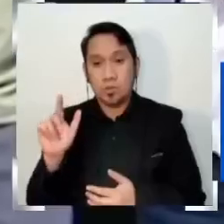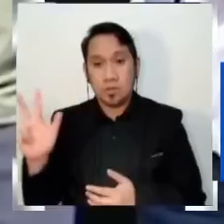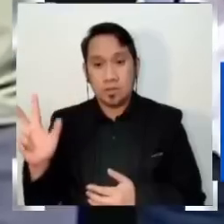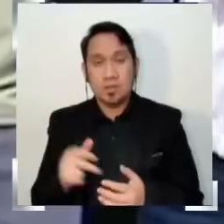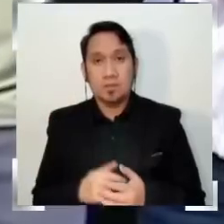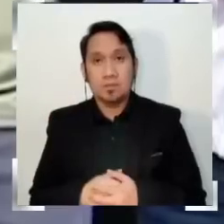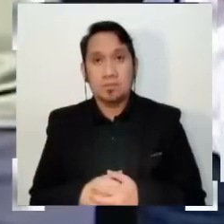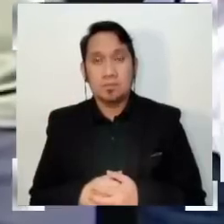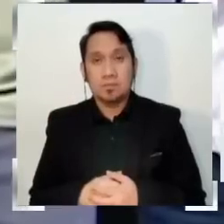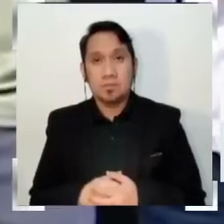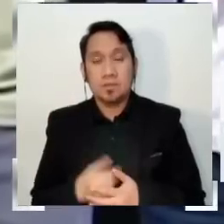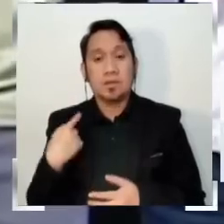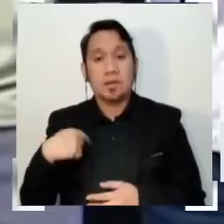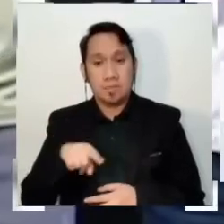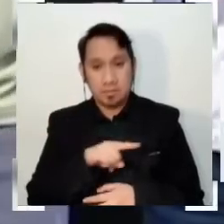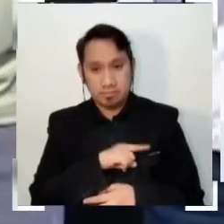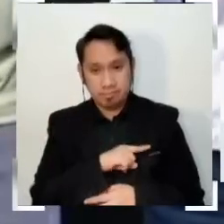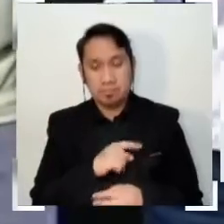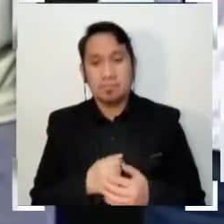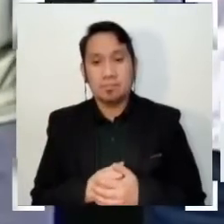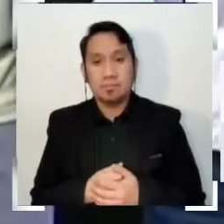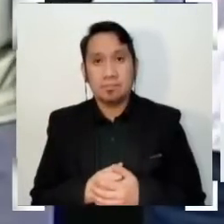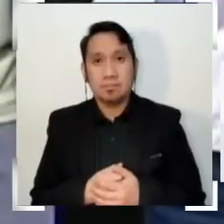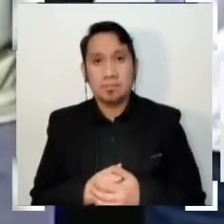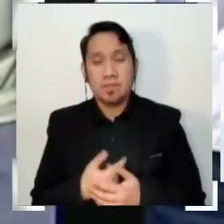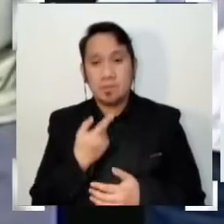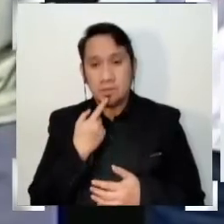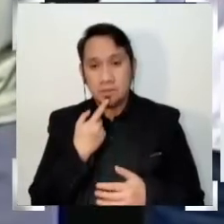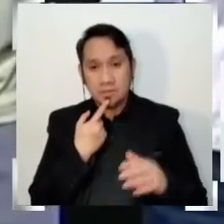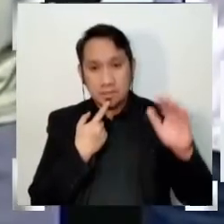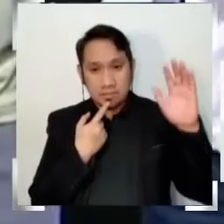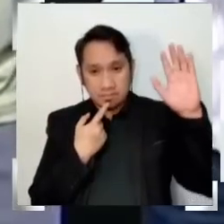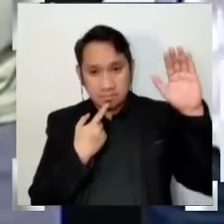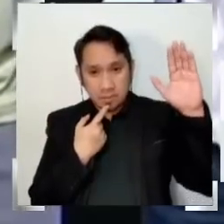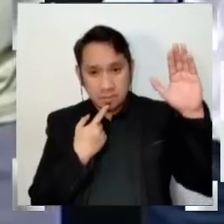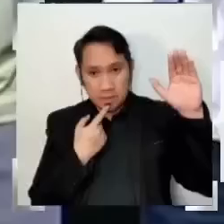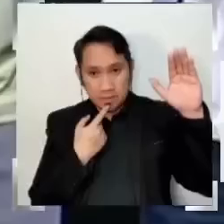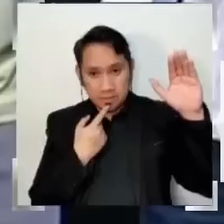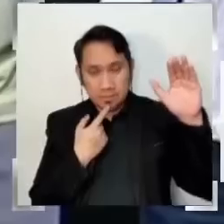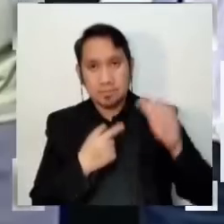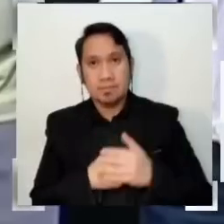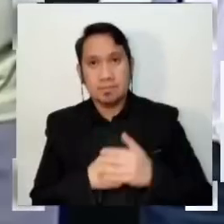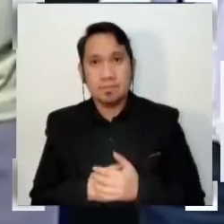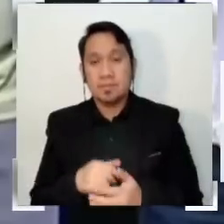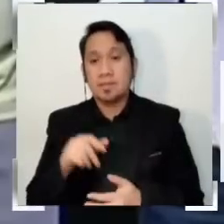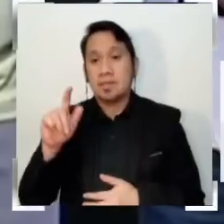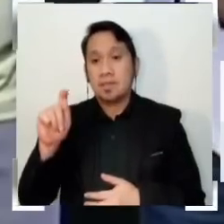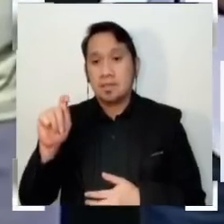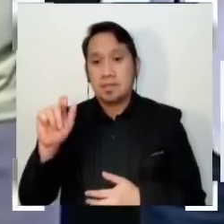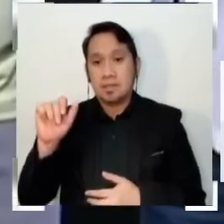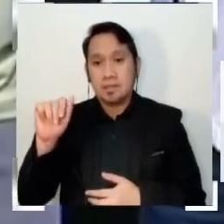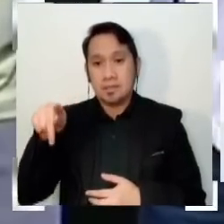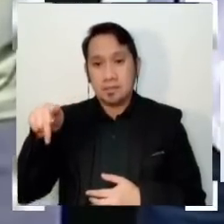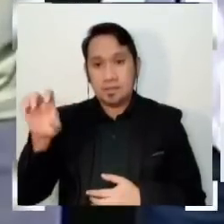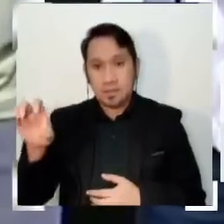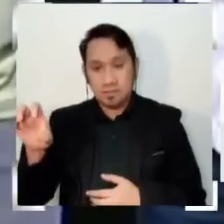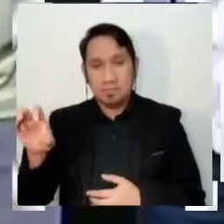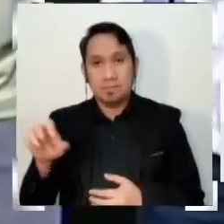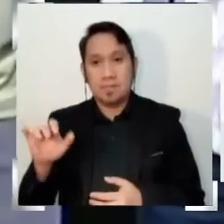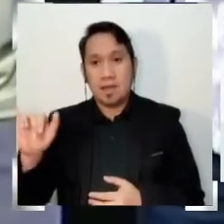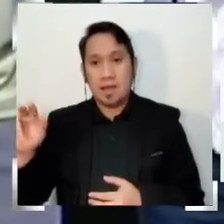2023. Kami po ay magpapaalam na sa Tape Incorporated.